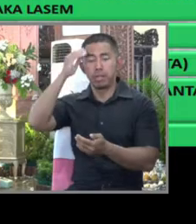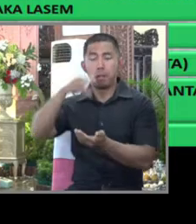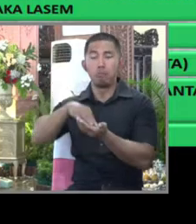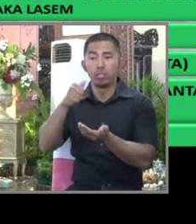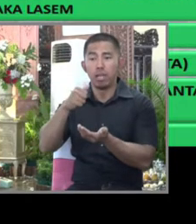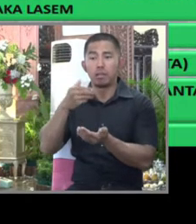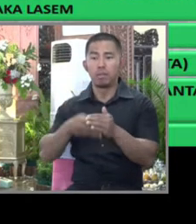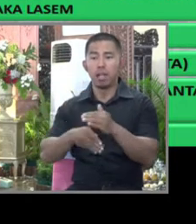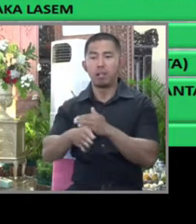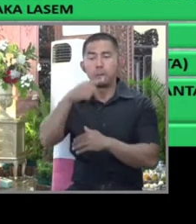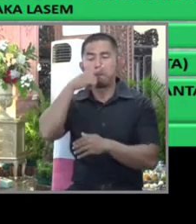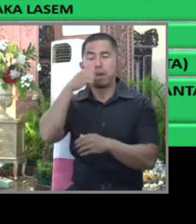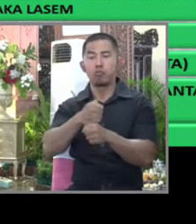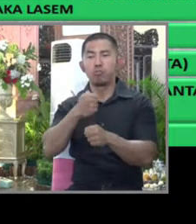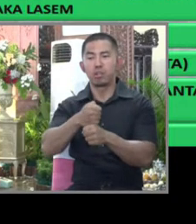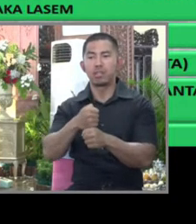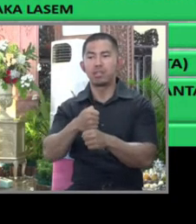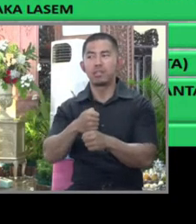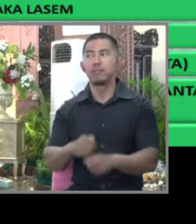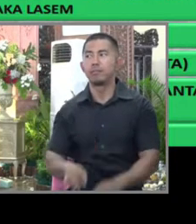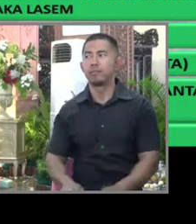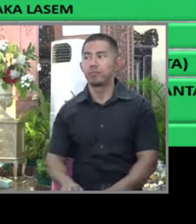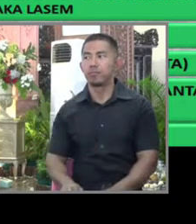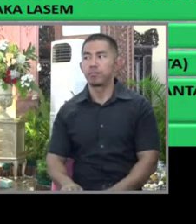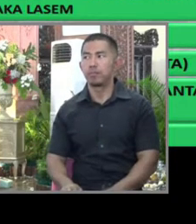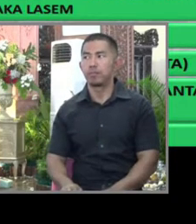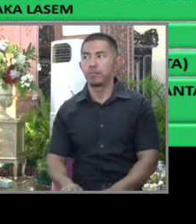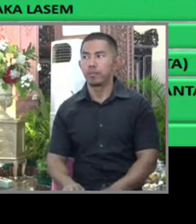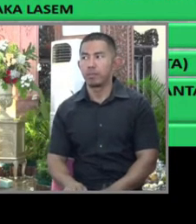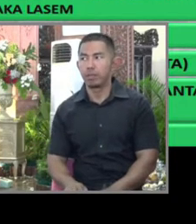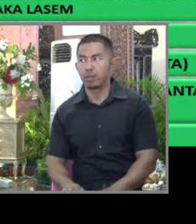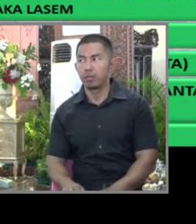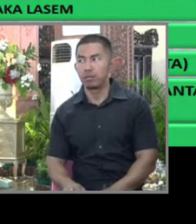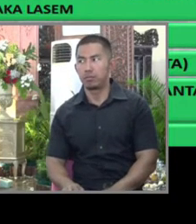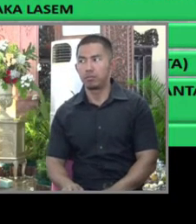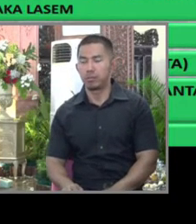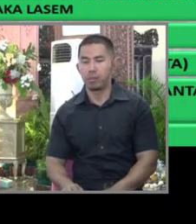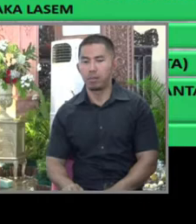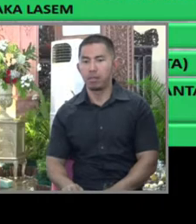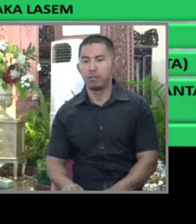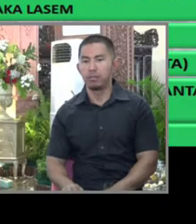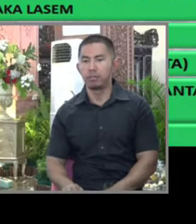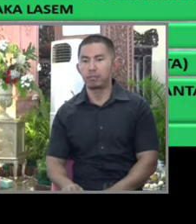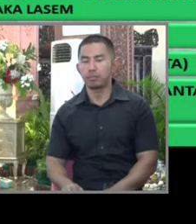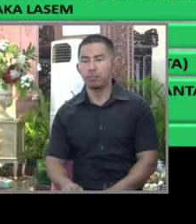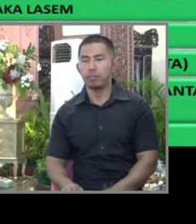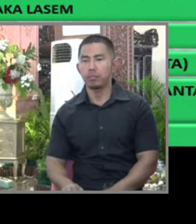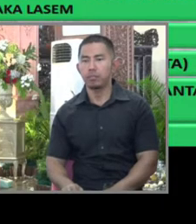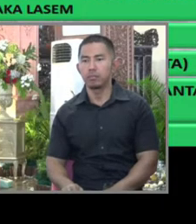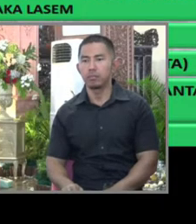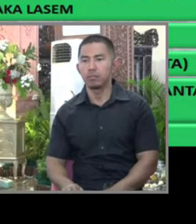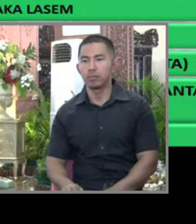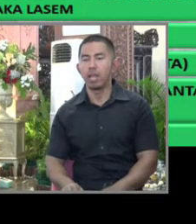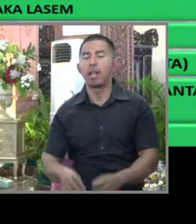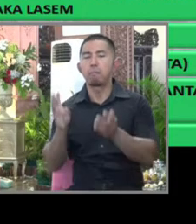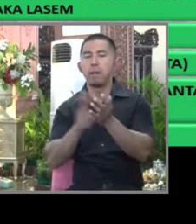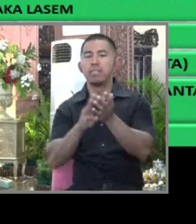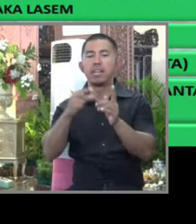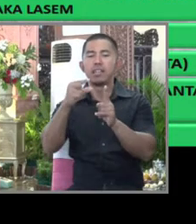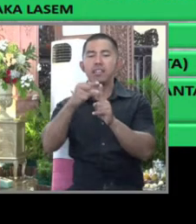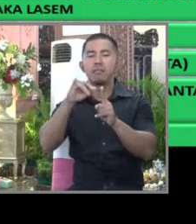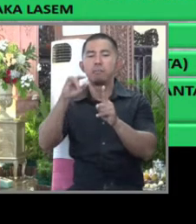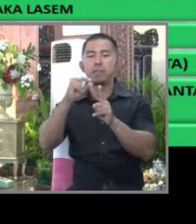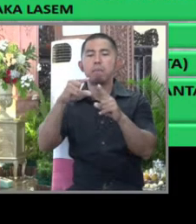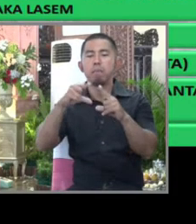gubernur masih ada 60 l yang diberi connect with kita sehingga peremajaan pipa ini menjadi